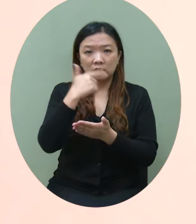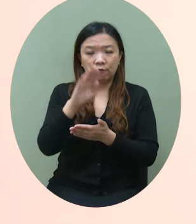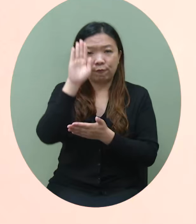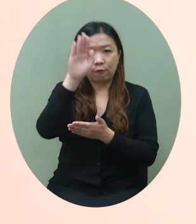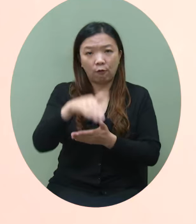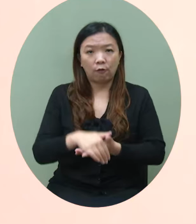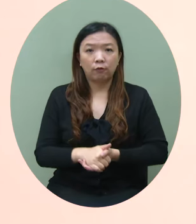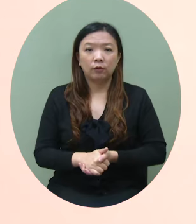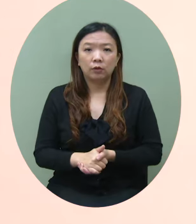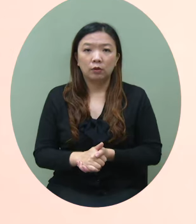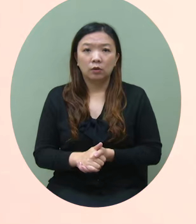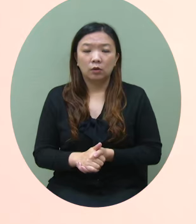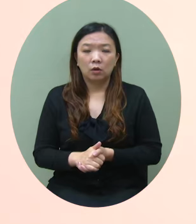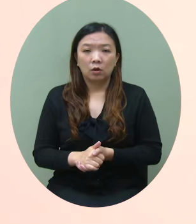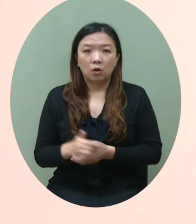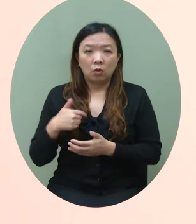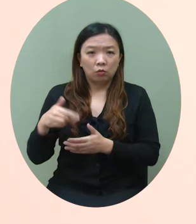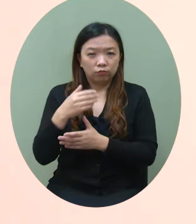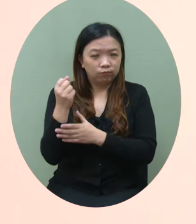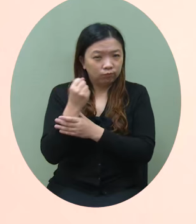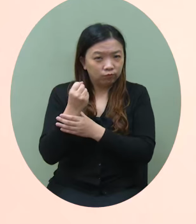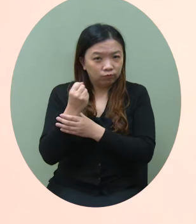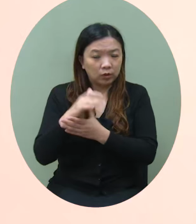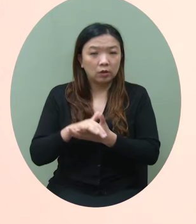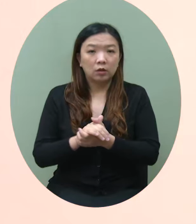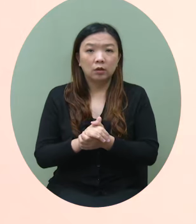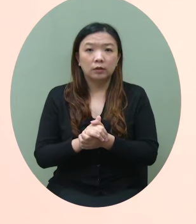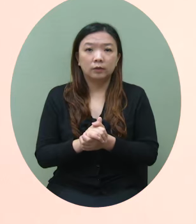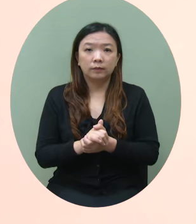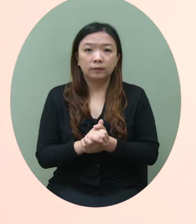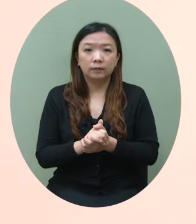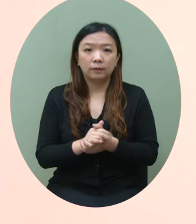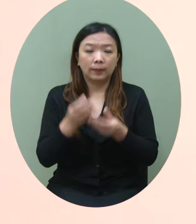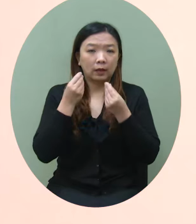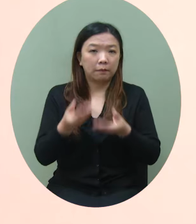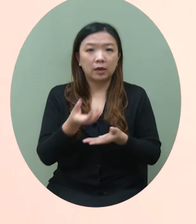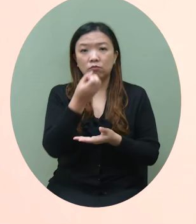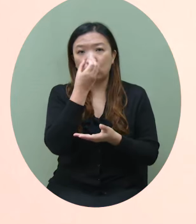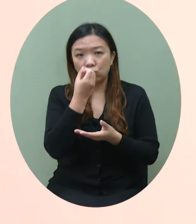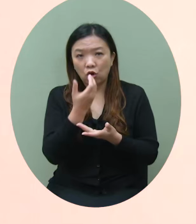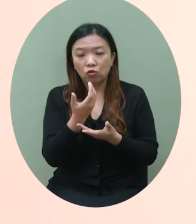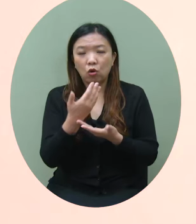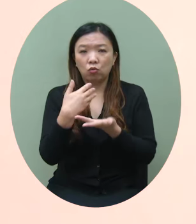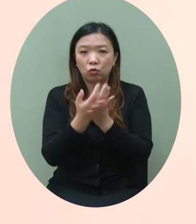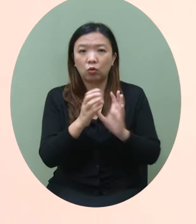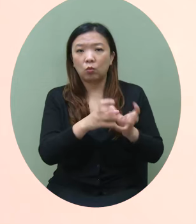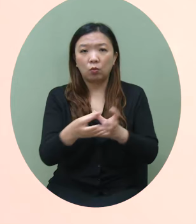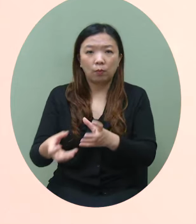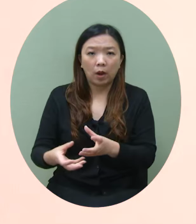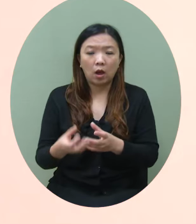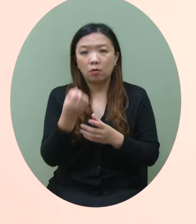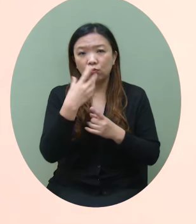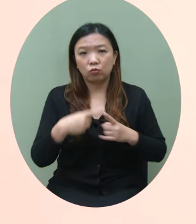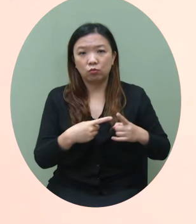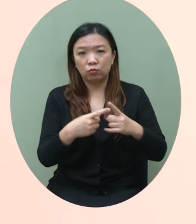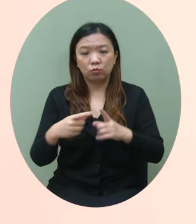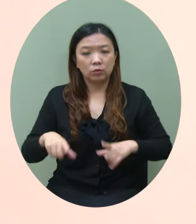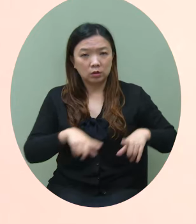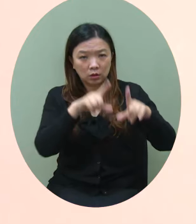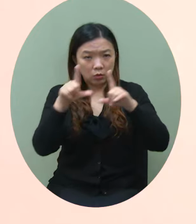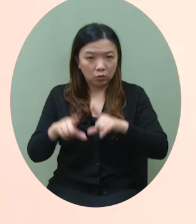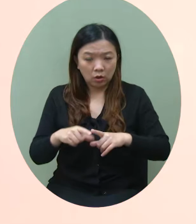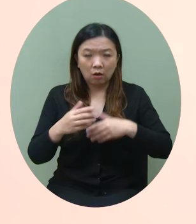面我們是爭取盡量讓香港的各行各業和香港市民的日常生活可以